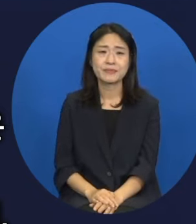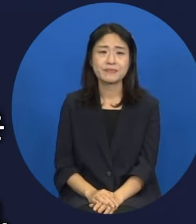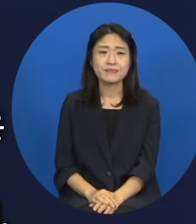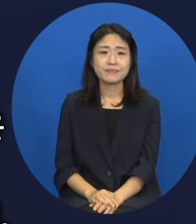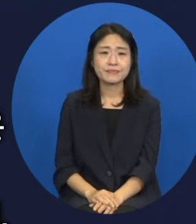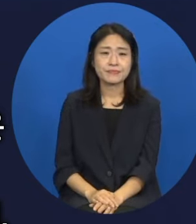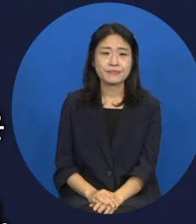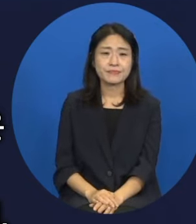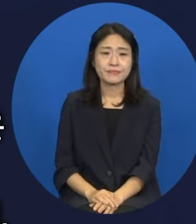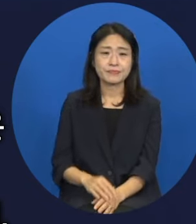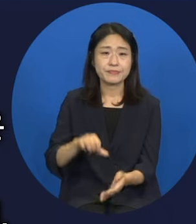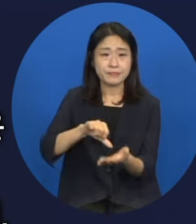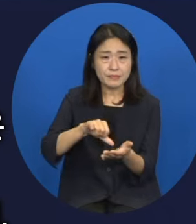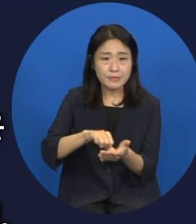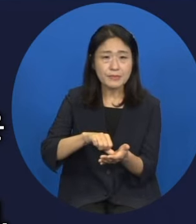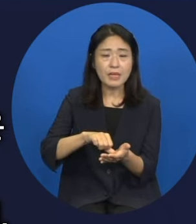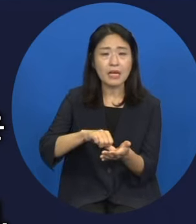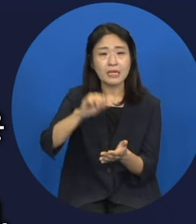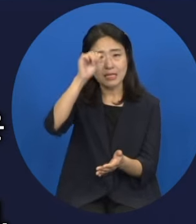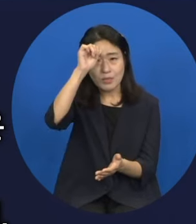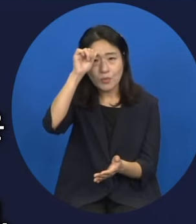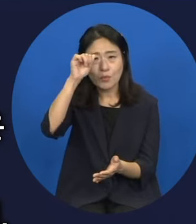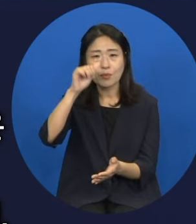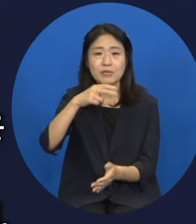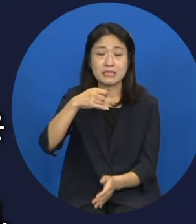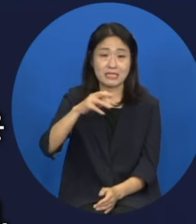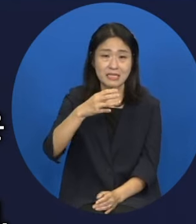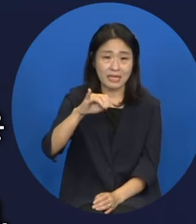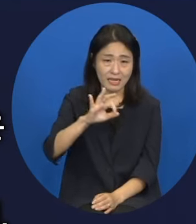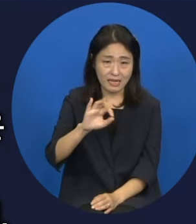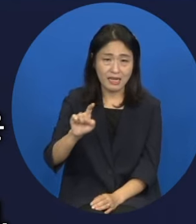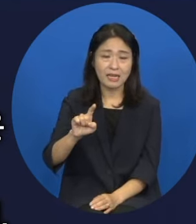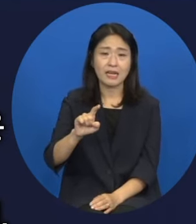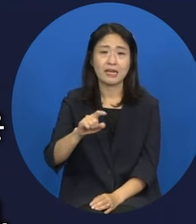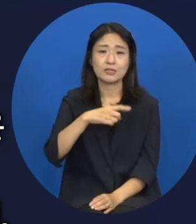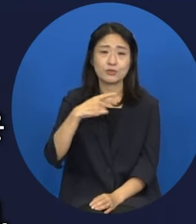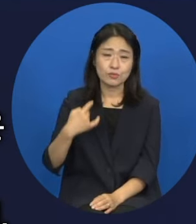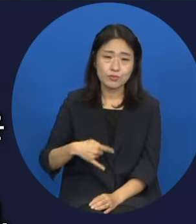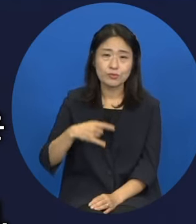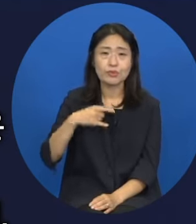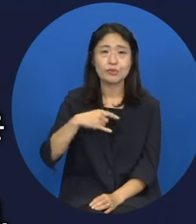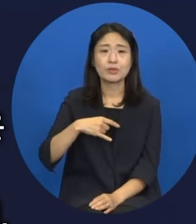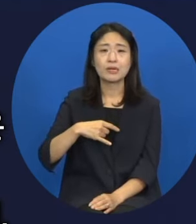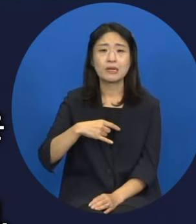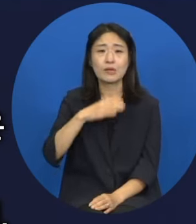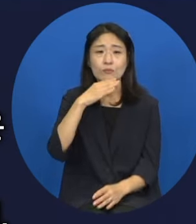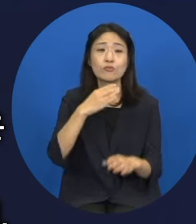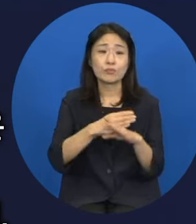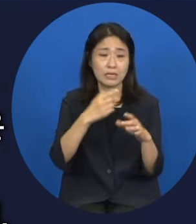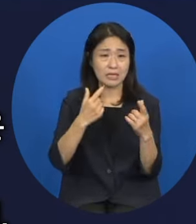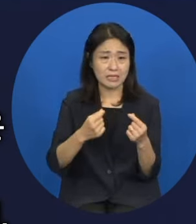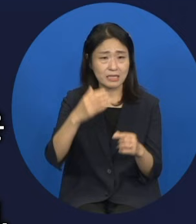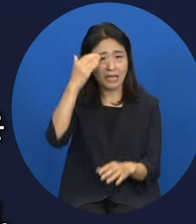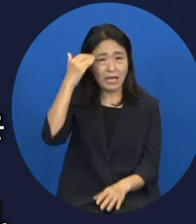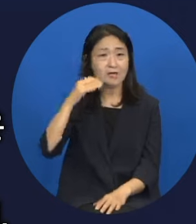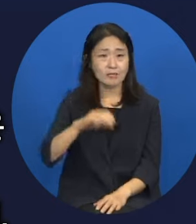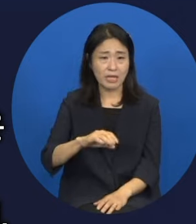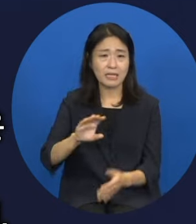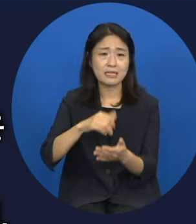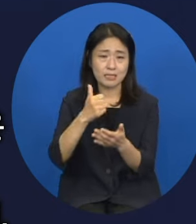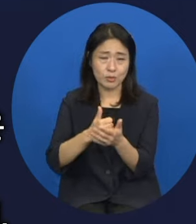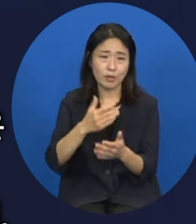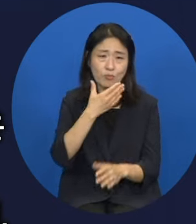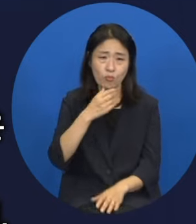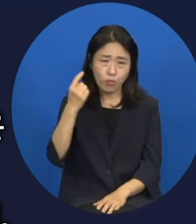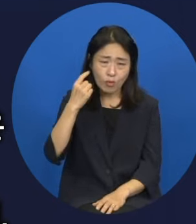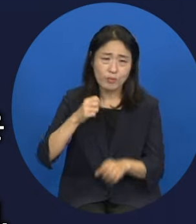인도와 이란과 시리아와 중국과 북한 그리고 대한민국, 그리스도의 복음이 더 확산되게